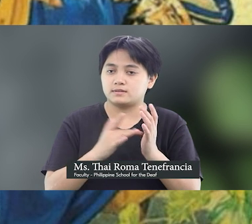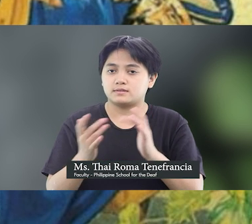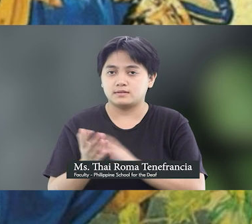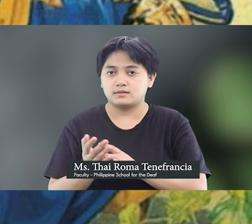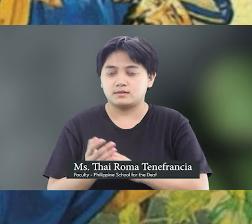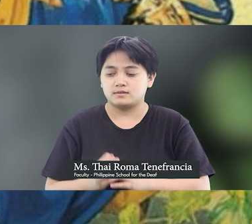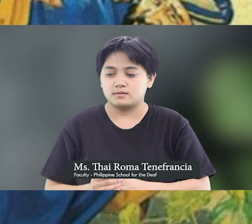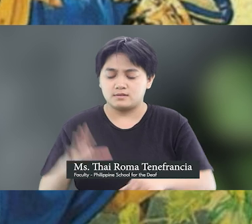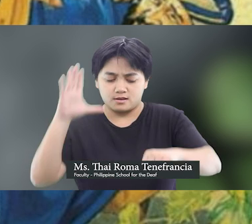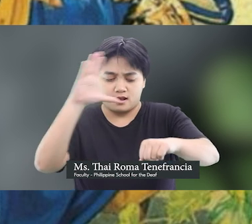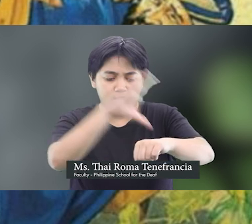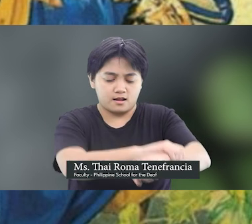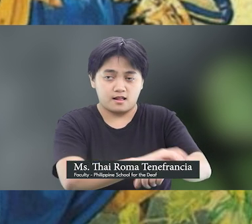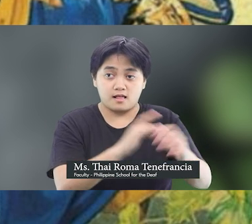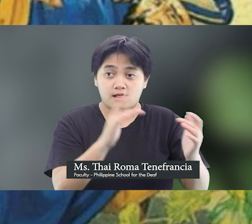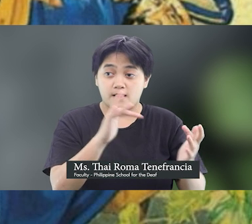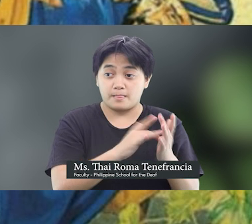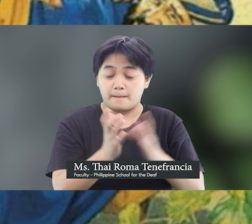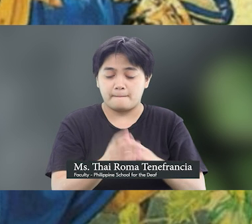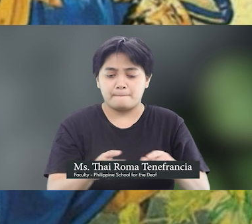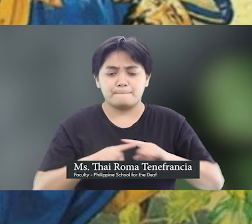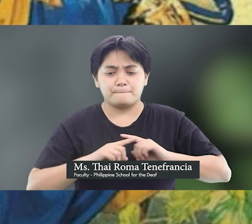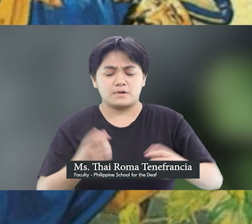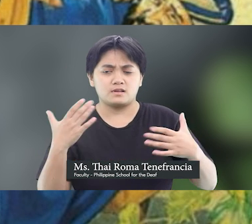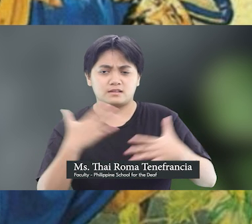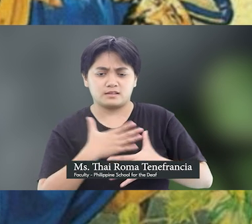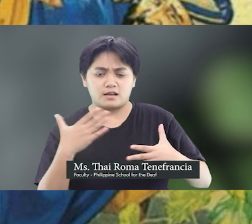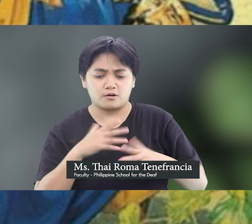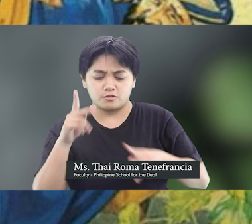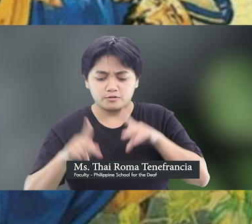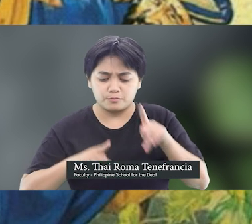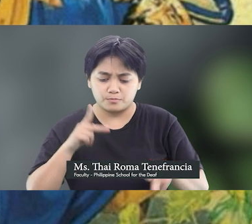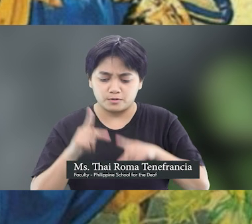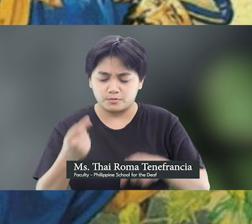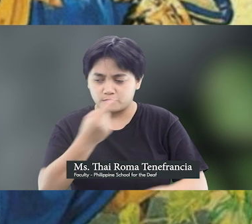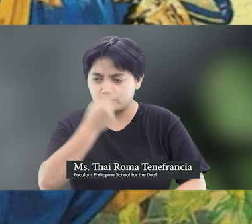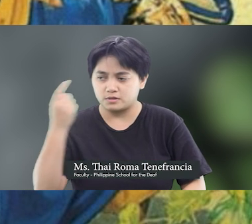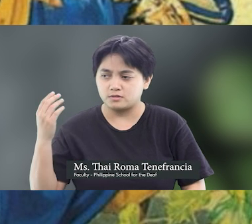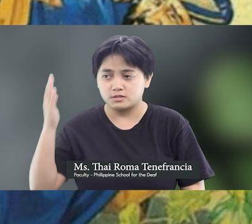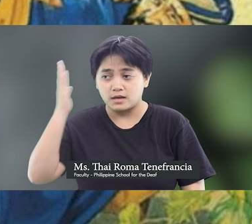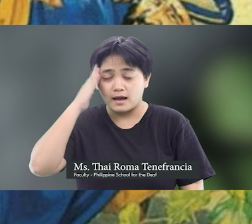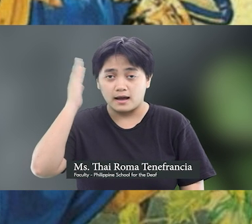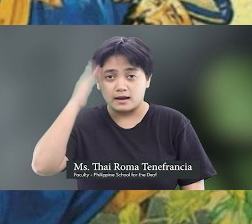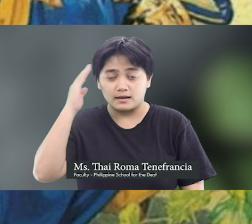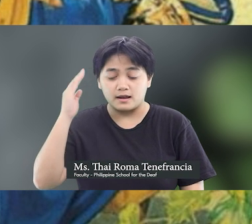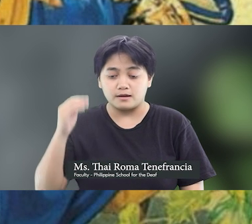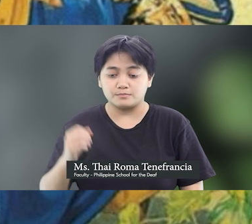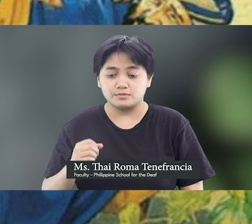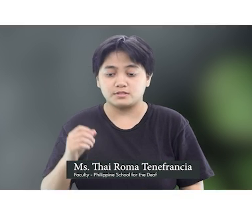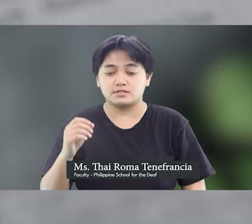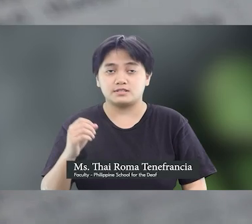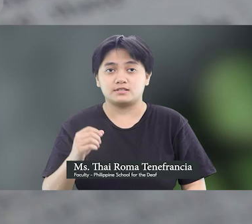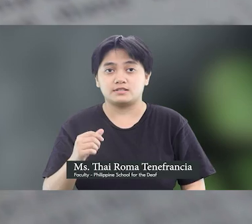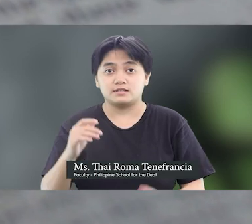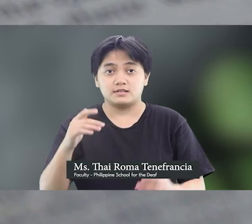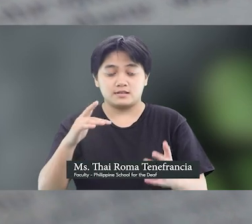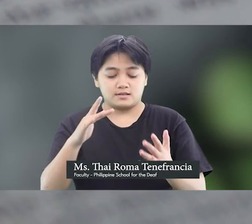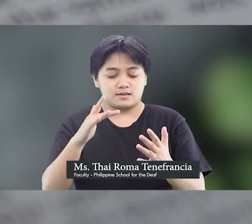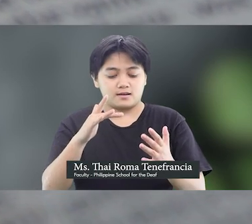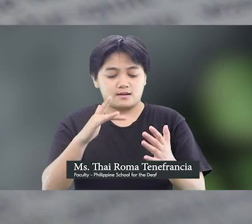Uhulihin na sana nila siya, ngunit natakot sila sa mga tao na kumikilala sa kanya bilang propeta.